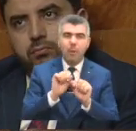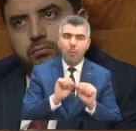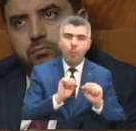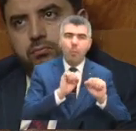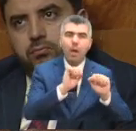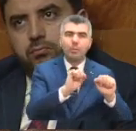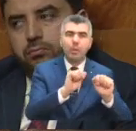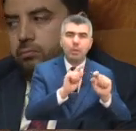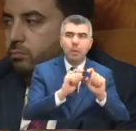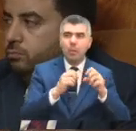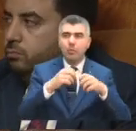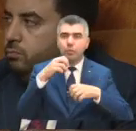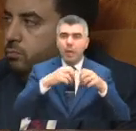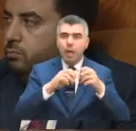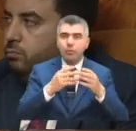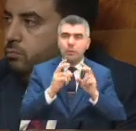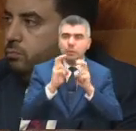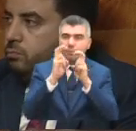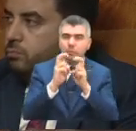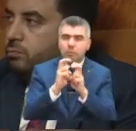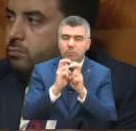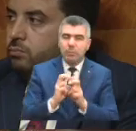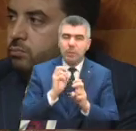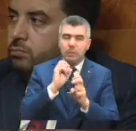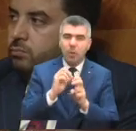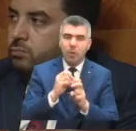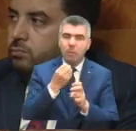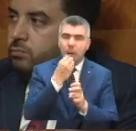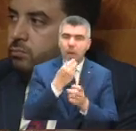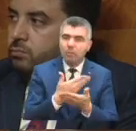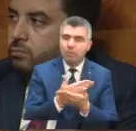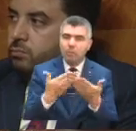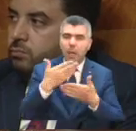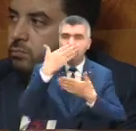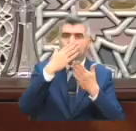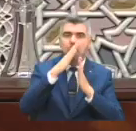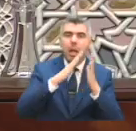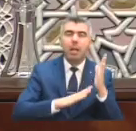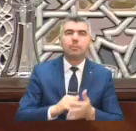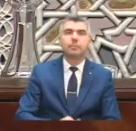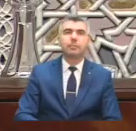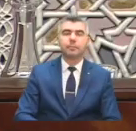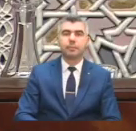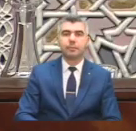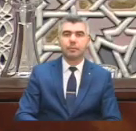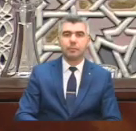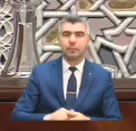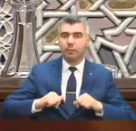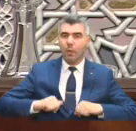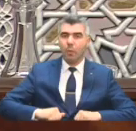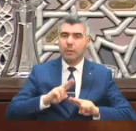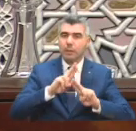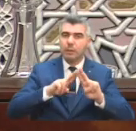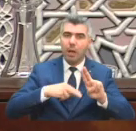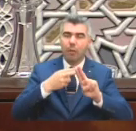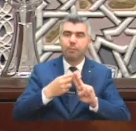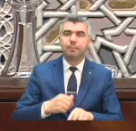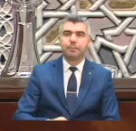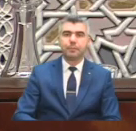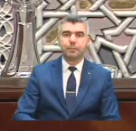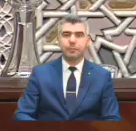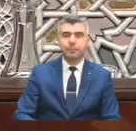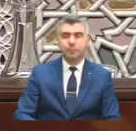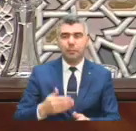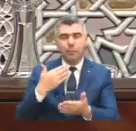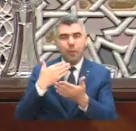الظاهرة الطبيعية وضمان الأمن الغذائي للمملكة، وشكرا. شكرا، تفضلوا سيد الوزير، مشكورين. شكرا